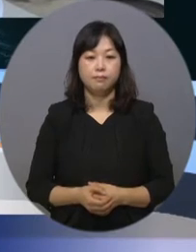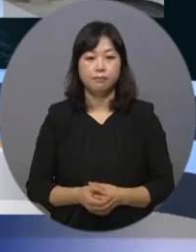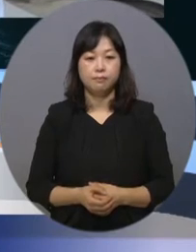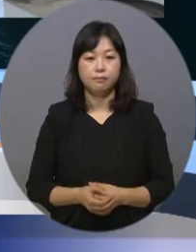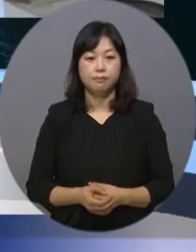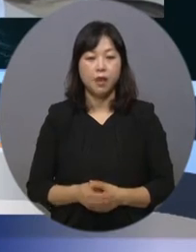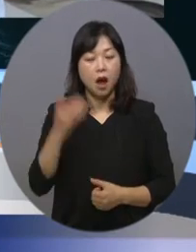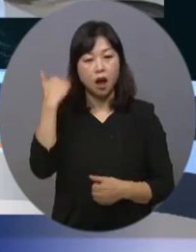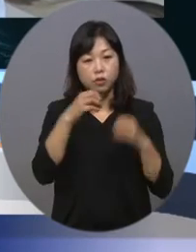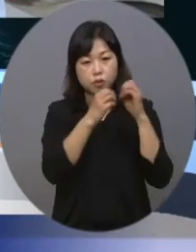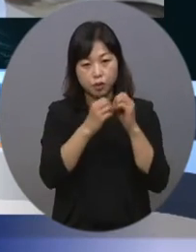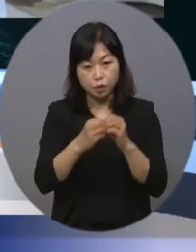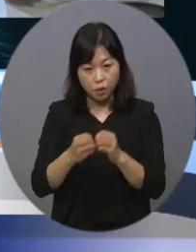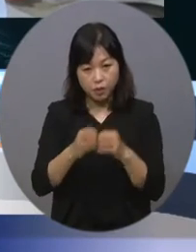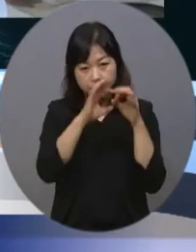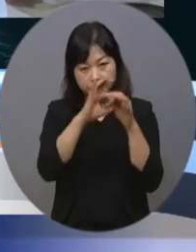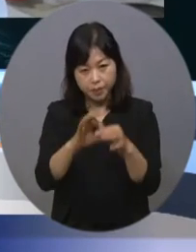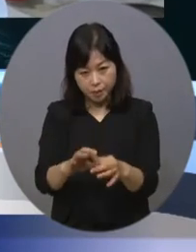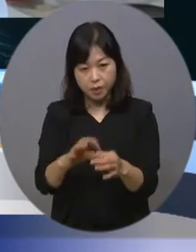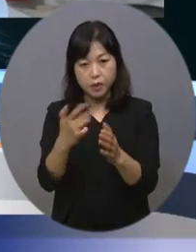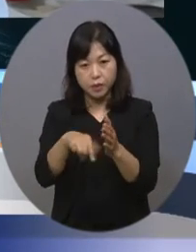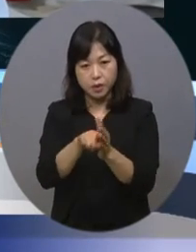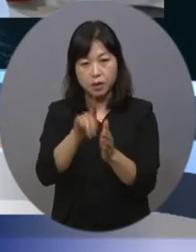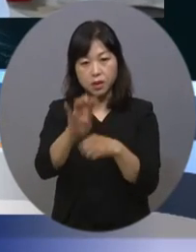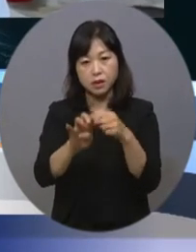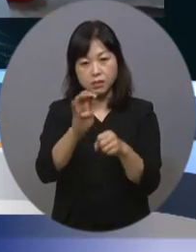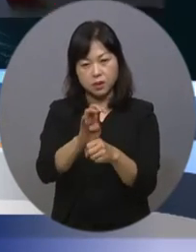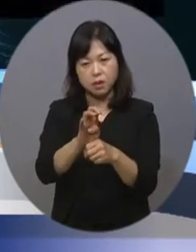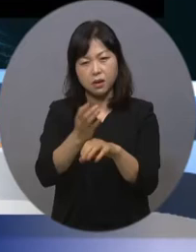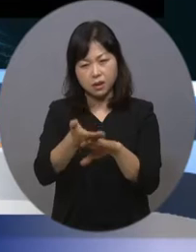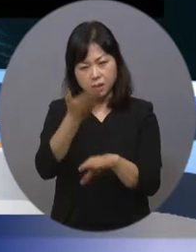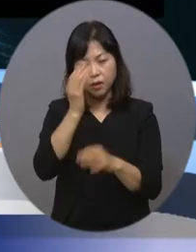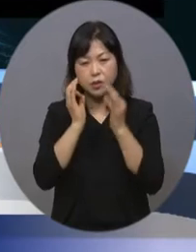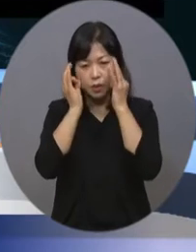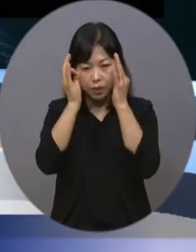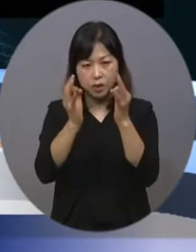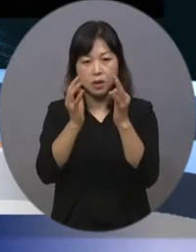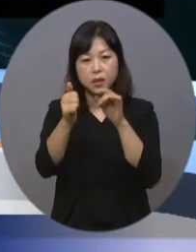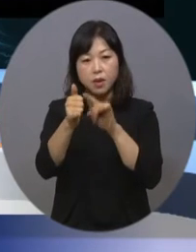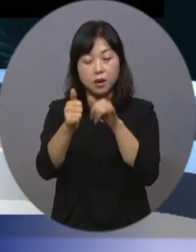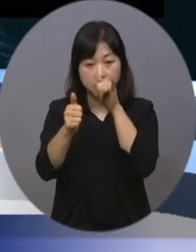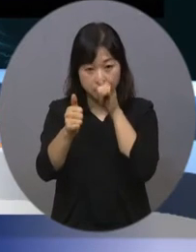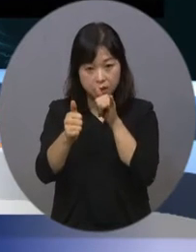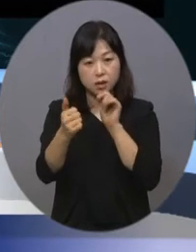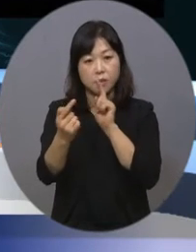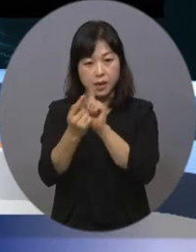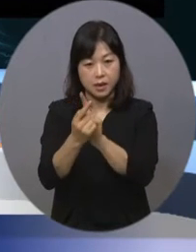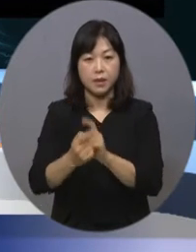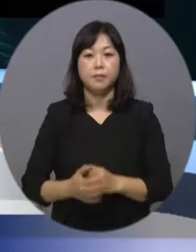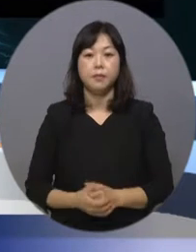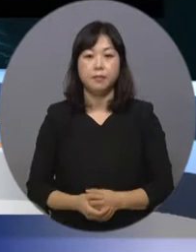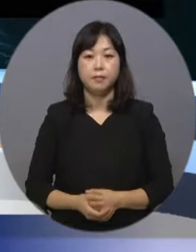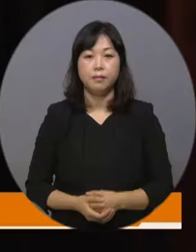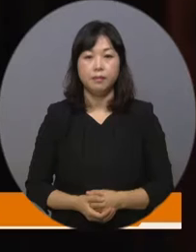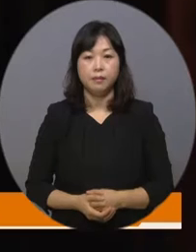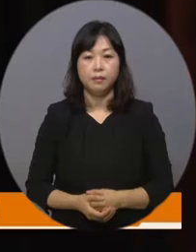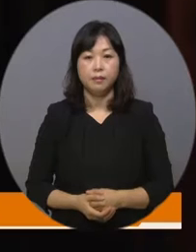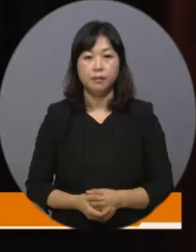잊혀져가는 우리 전통을 잊기 위해 40여 년간 노력해온 장인이 있어 이영춘 기자가 만나봤습니다.